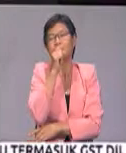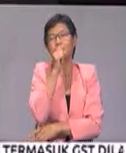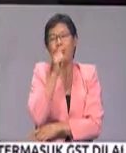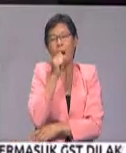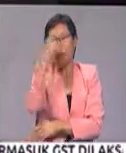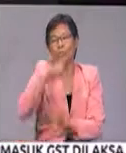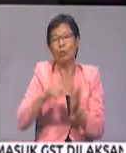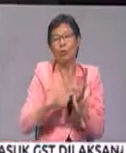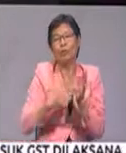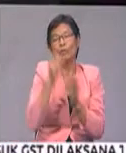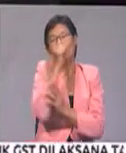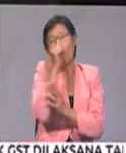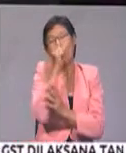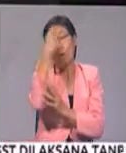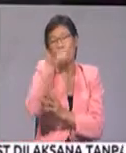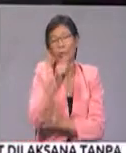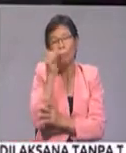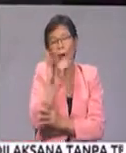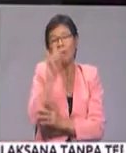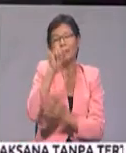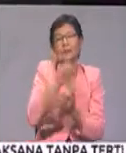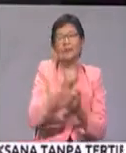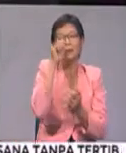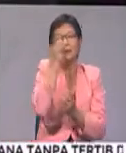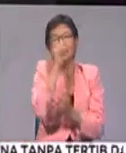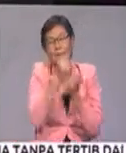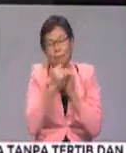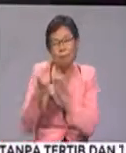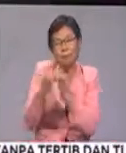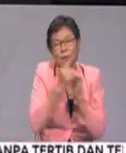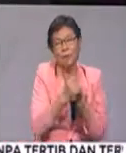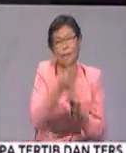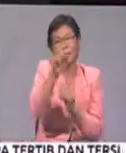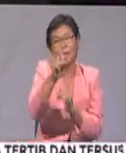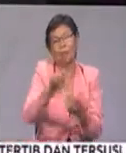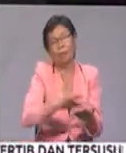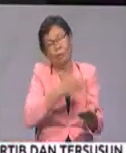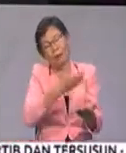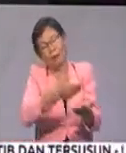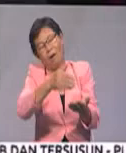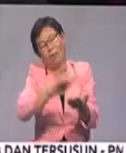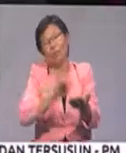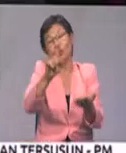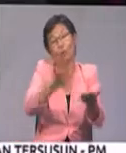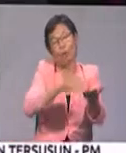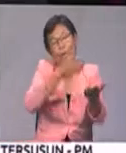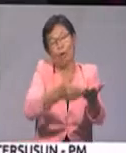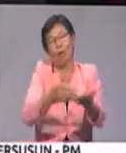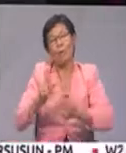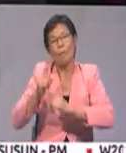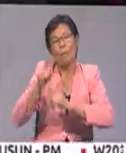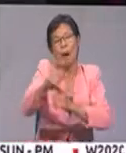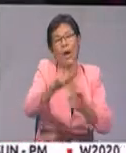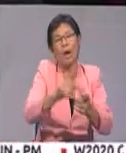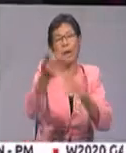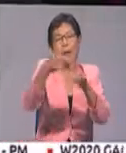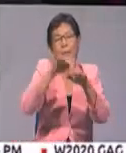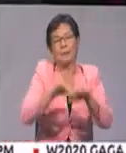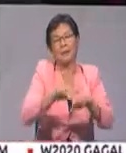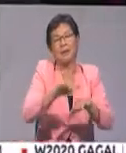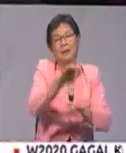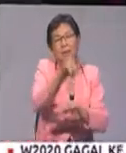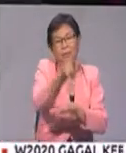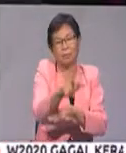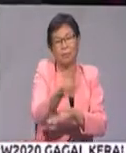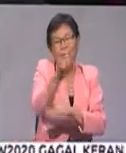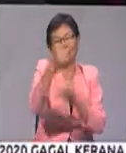untuk persembahan akhir, mereka akan menyanyi bersama-sama dengan satu lagu yang telah diberikan kepada mereka. Dia umpama